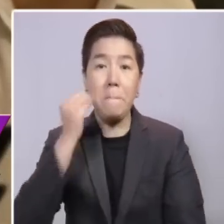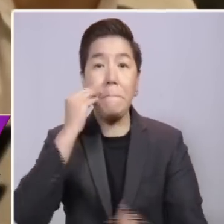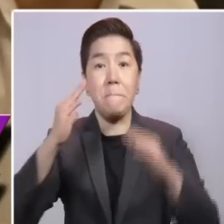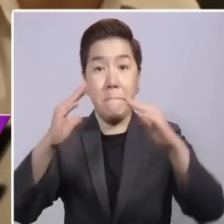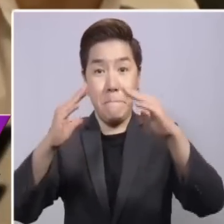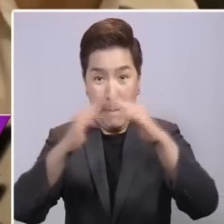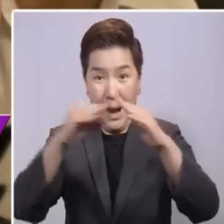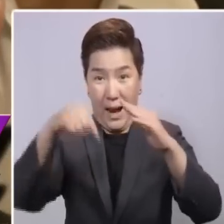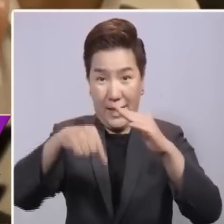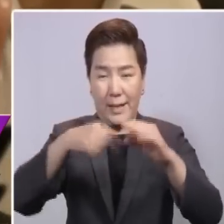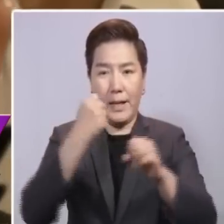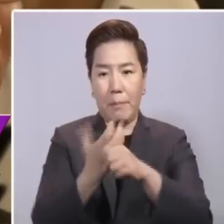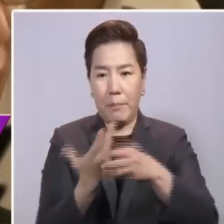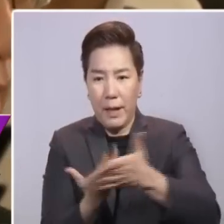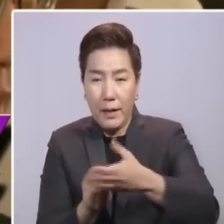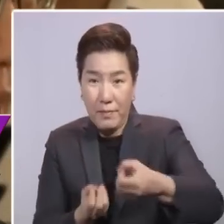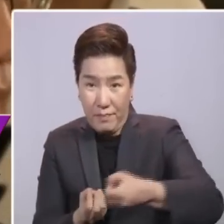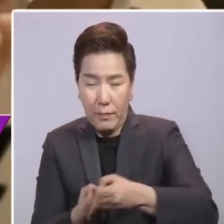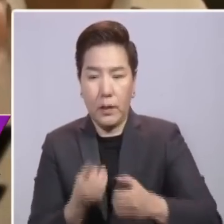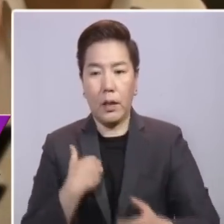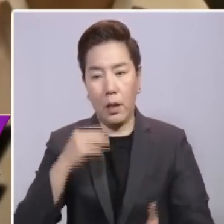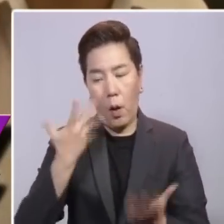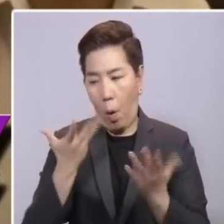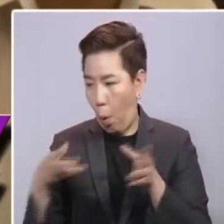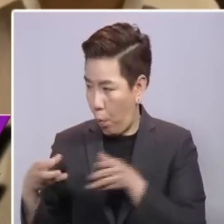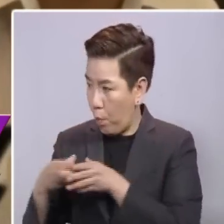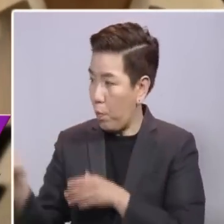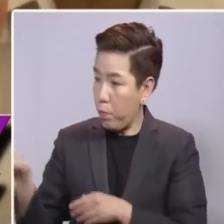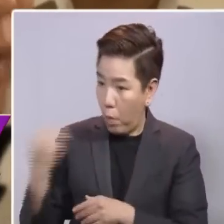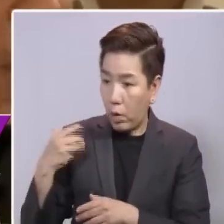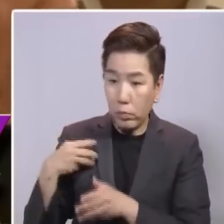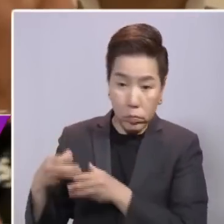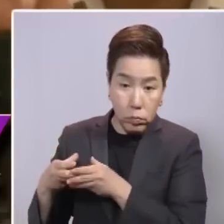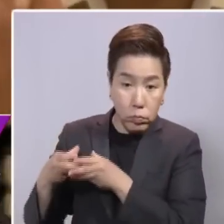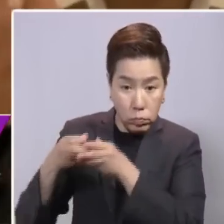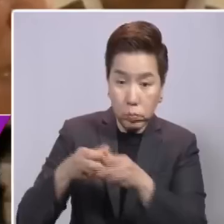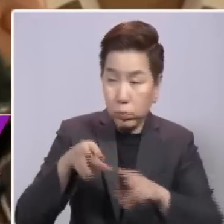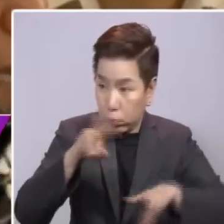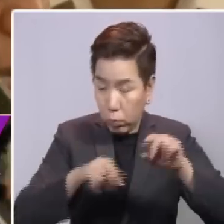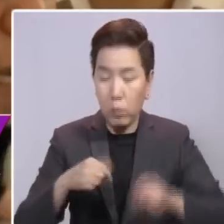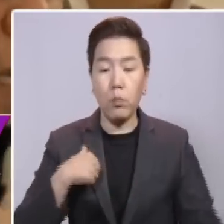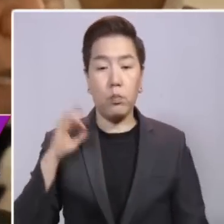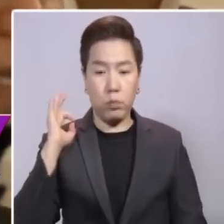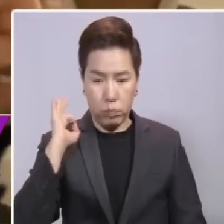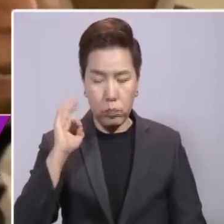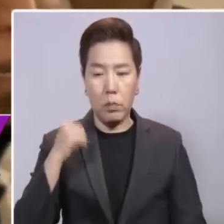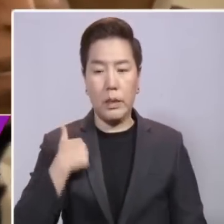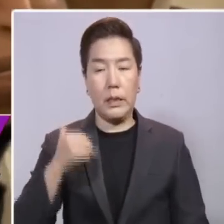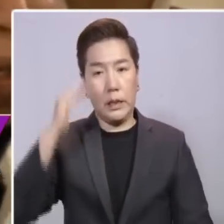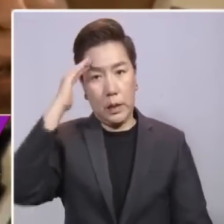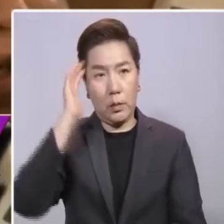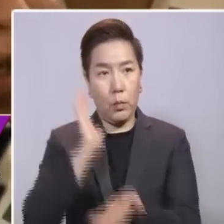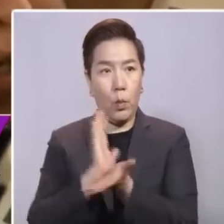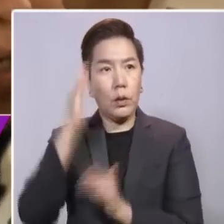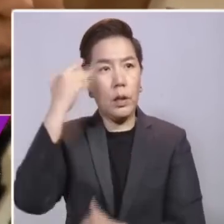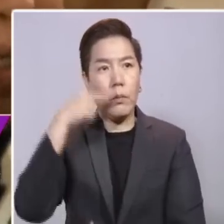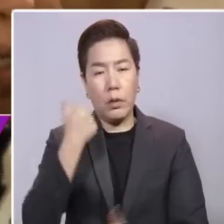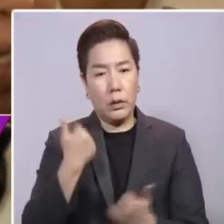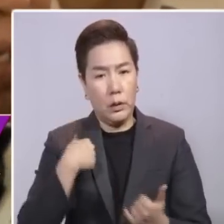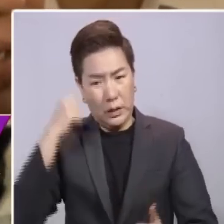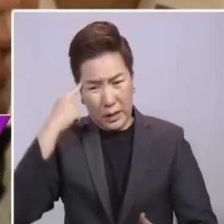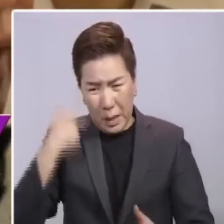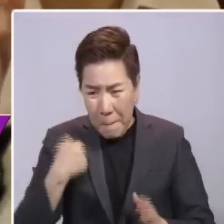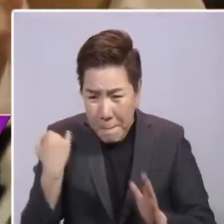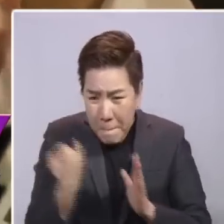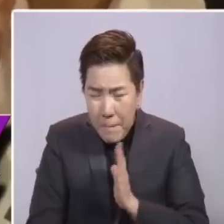ตุมีการประสานจากชุดตรวจค้นนะครับให้เข้าไปทางพันตำรวจเอกดำรงศักดิ์เนี่ยนะครับบอกว่ายังไม่รู้เลยว่าถูกกล่าวหาอะ